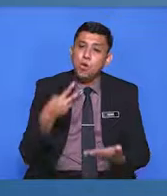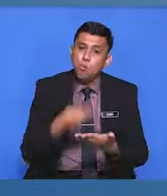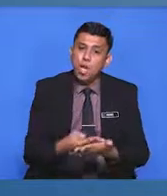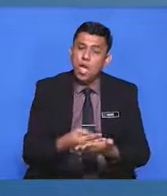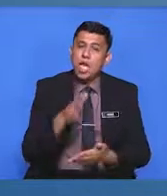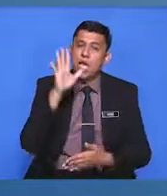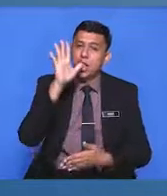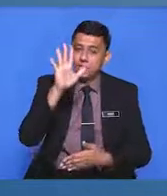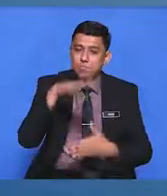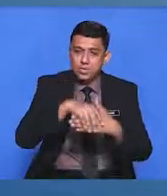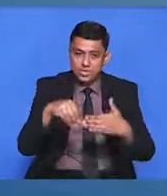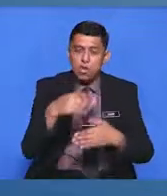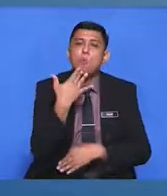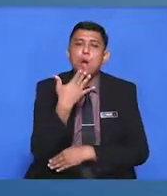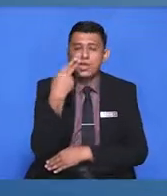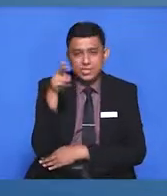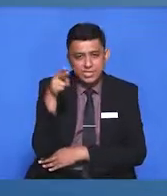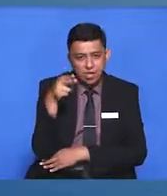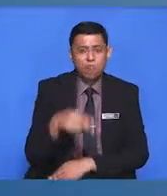RM5 berwarna hijau.